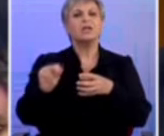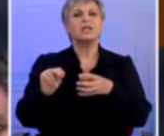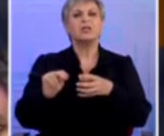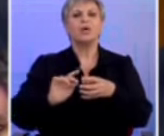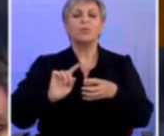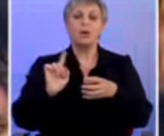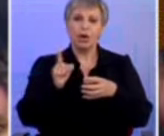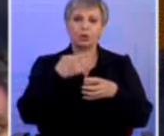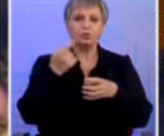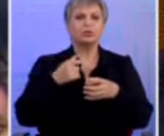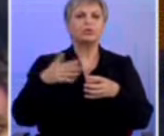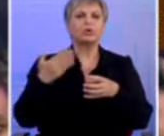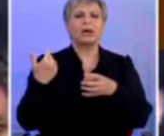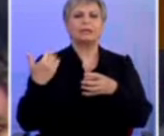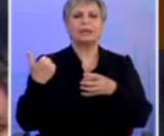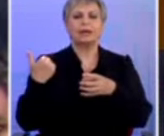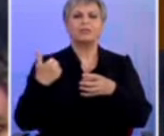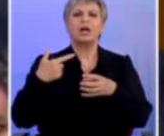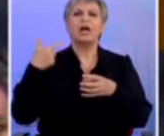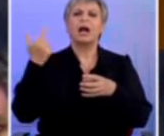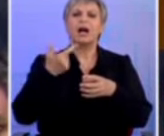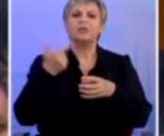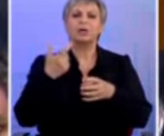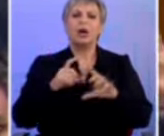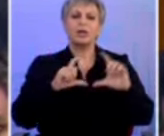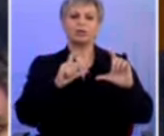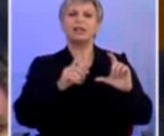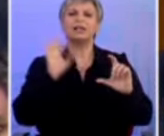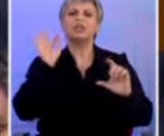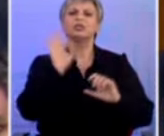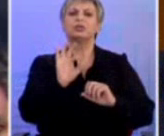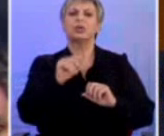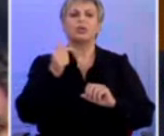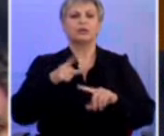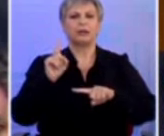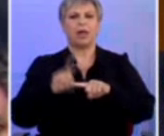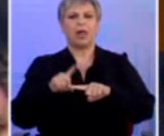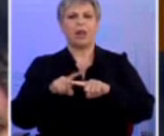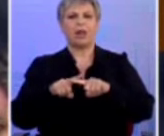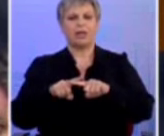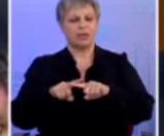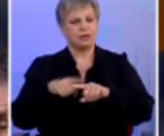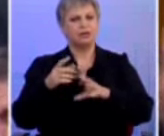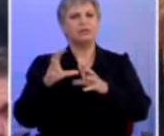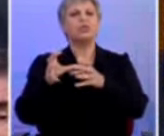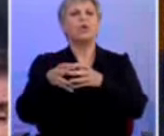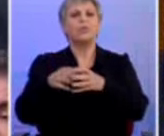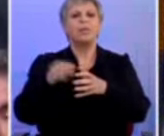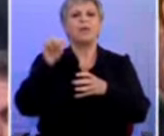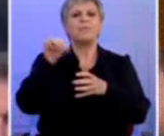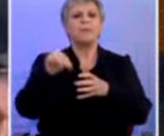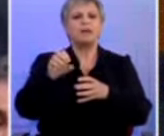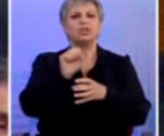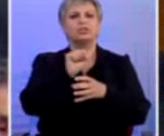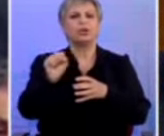διάστημα έχουν στοχοποιήσει τη χώρα μας και τον ελληνικό λαό. Είστε στην ίδια πολιτική οικογένεια με την κυρία Μέρκελ, τον κύριο Σόιμπλε, τον